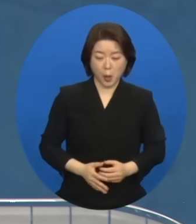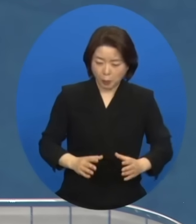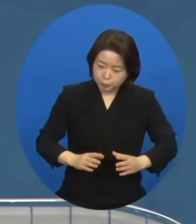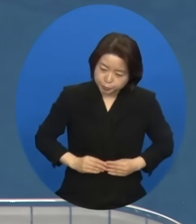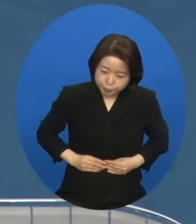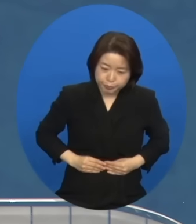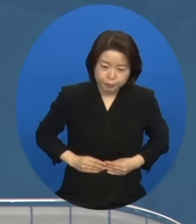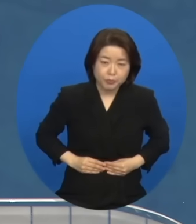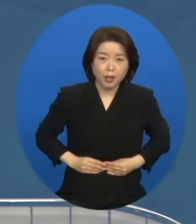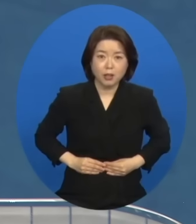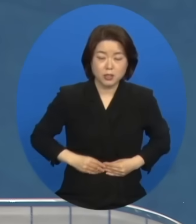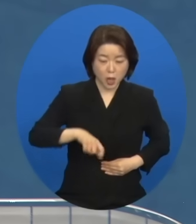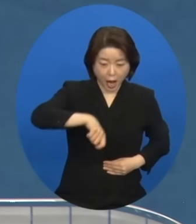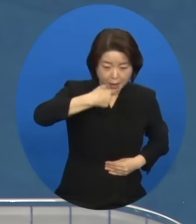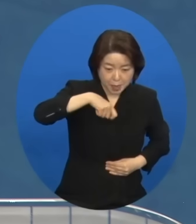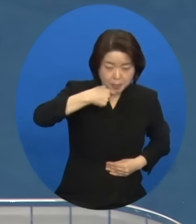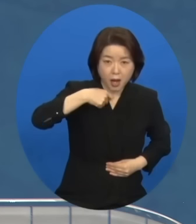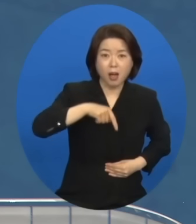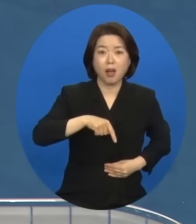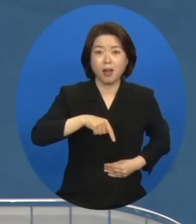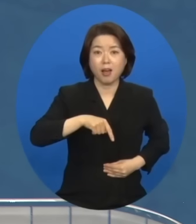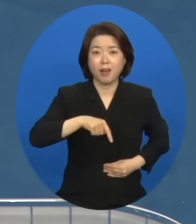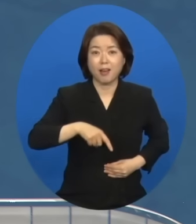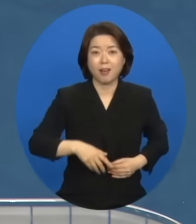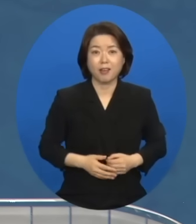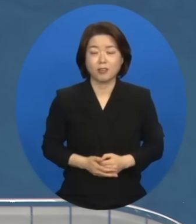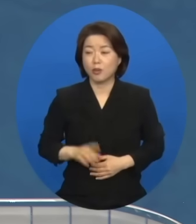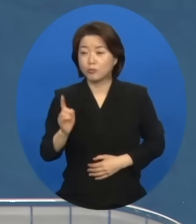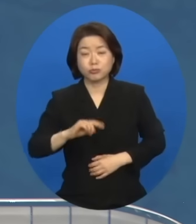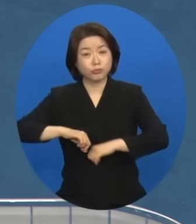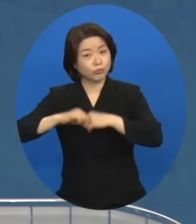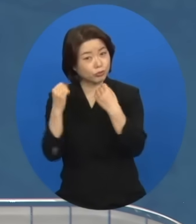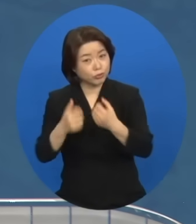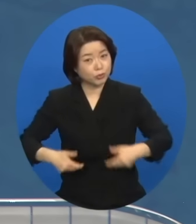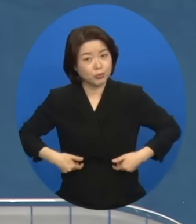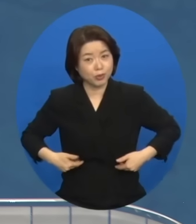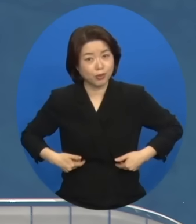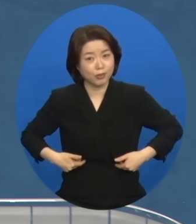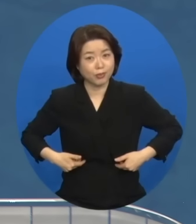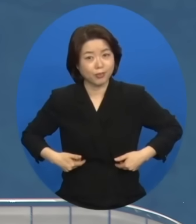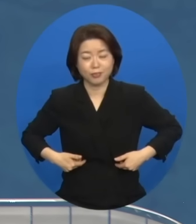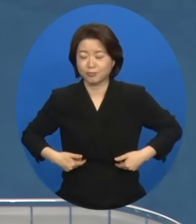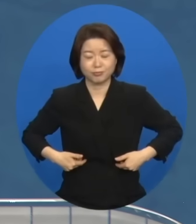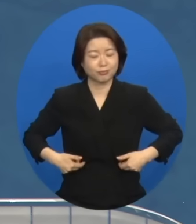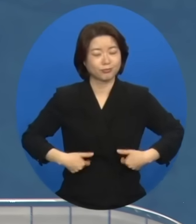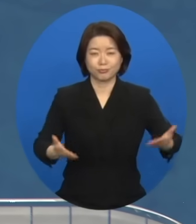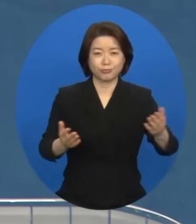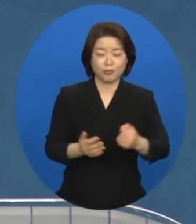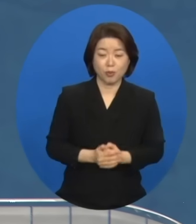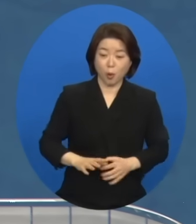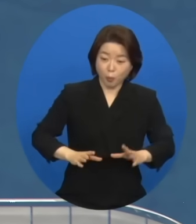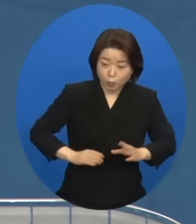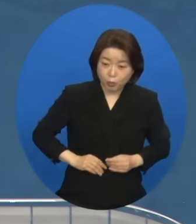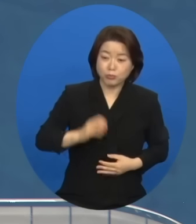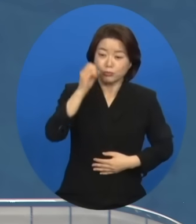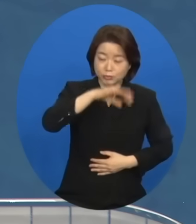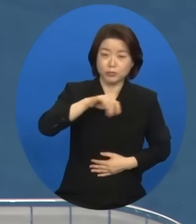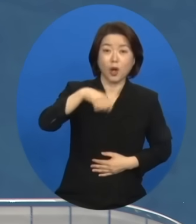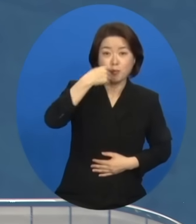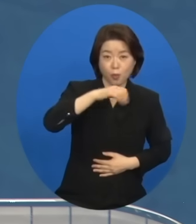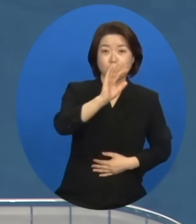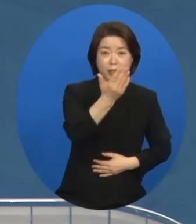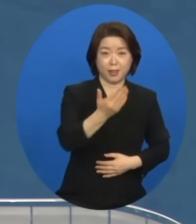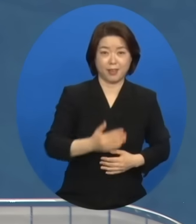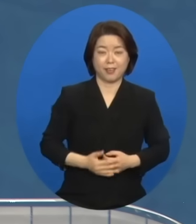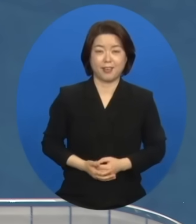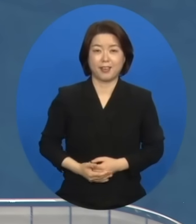고파서 밥을 먹어야 될 때 무슨 순종이 필요해요? 배가 고프니까 그냥 밥을 먹는 거잖아요.